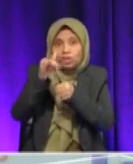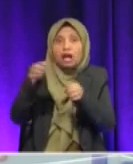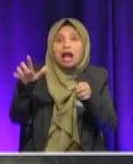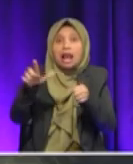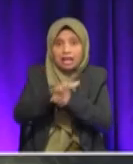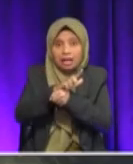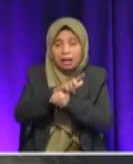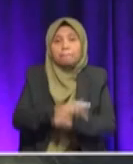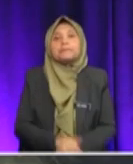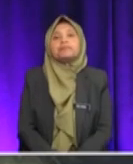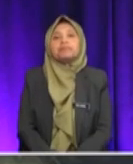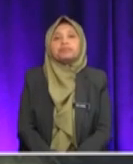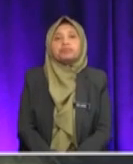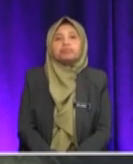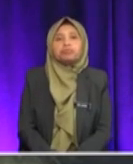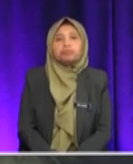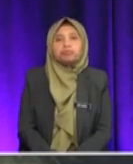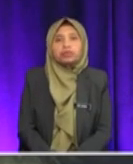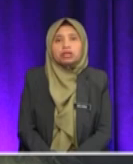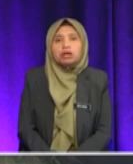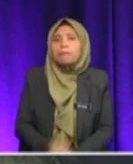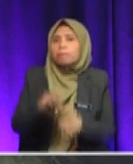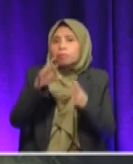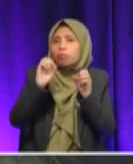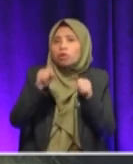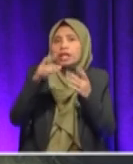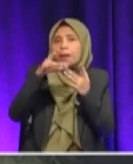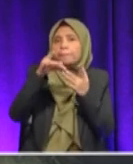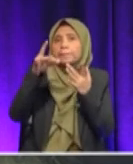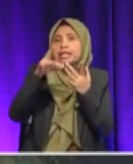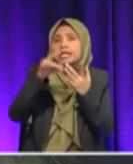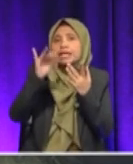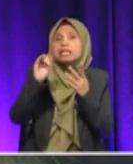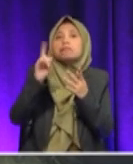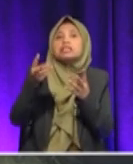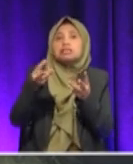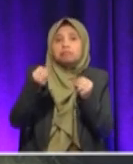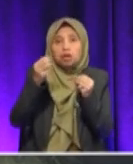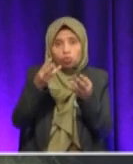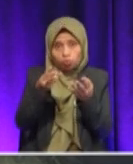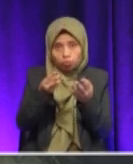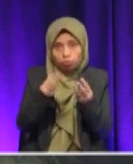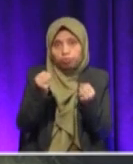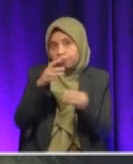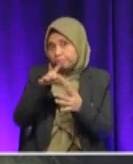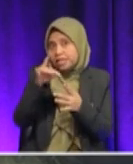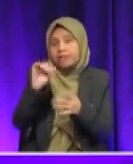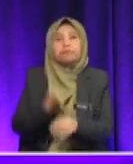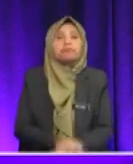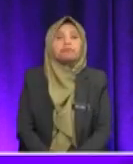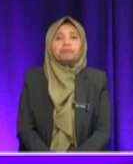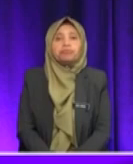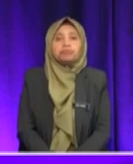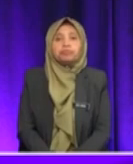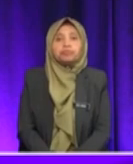polisi hujan jadi Spike Pilihlah mana zafeeq anak dulu agama Man yang dulu Cikgu SRS yang paling dekat dengan